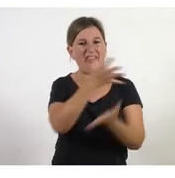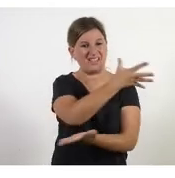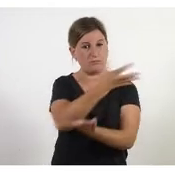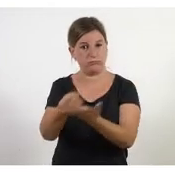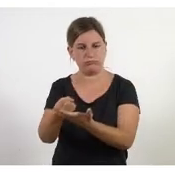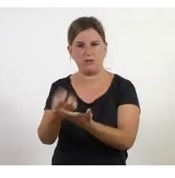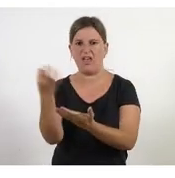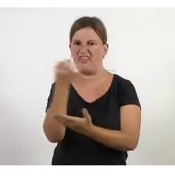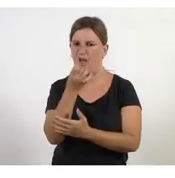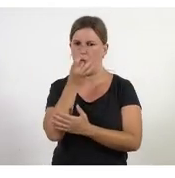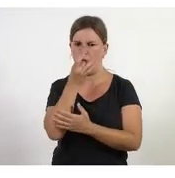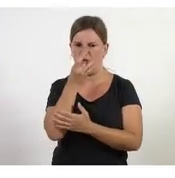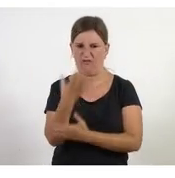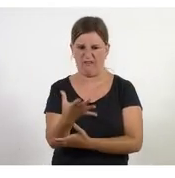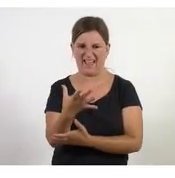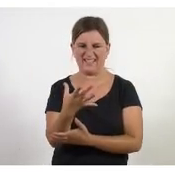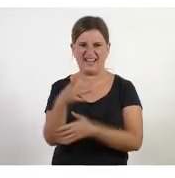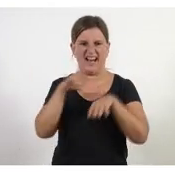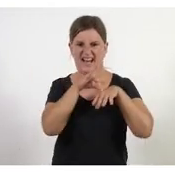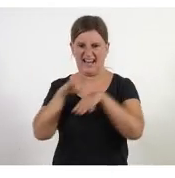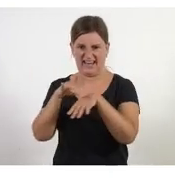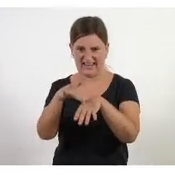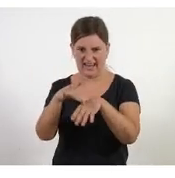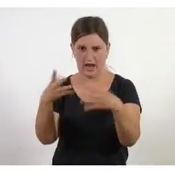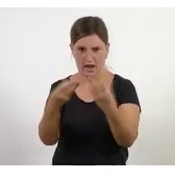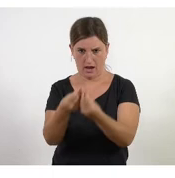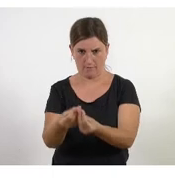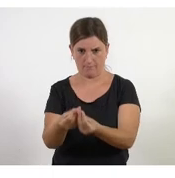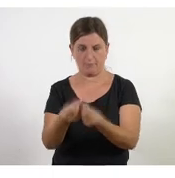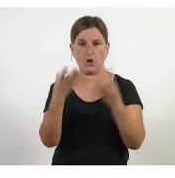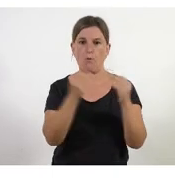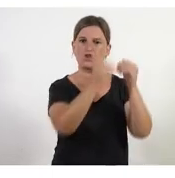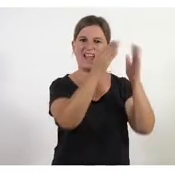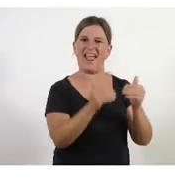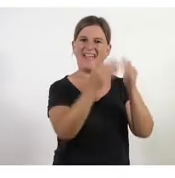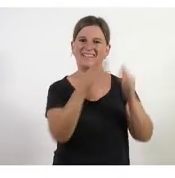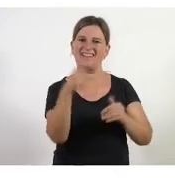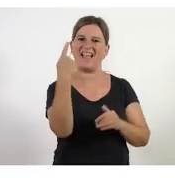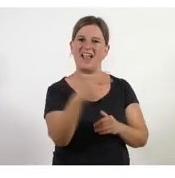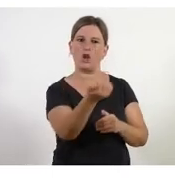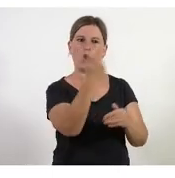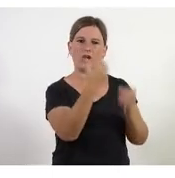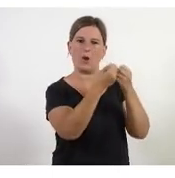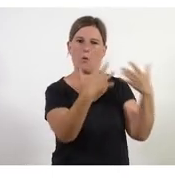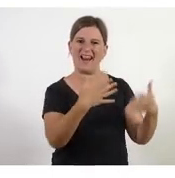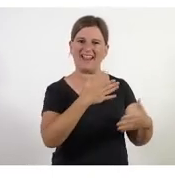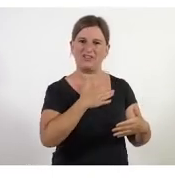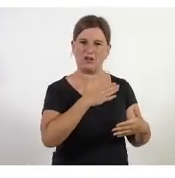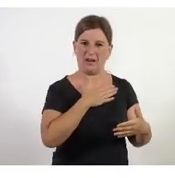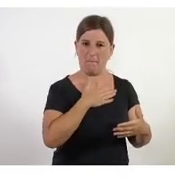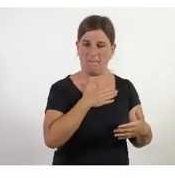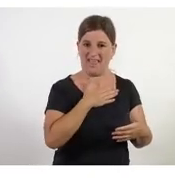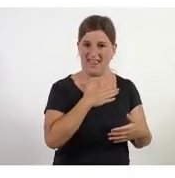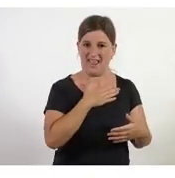fàcil i guiada. Moltes entitats tenim solucions de correu electrònic del nostre hosting, del